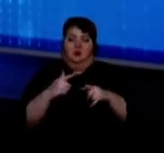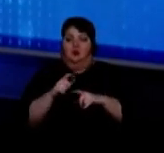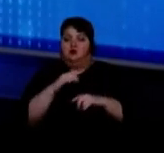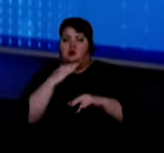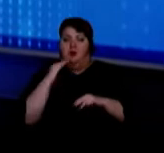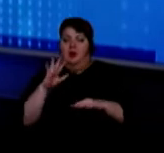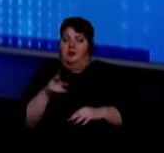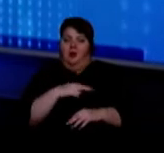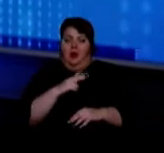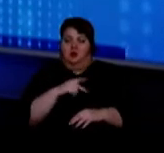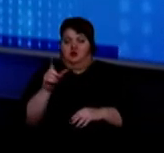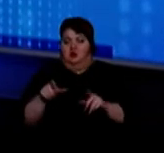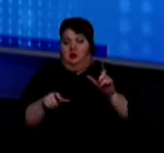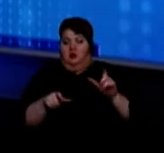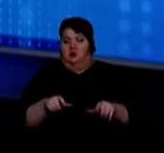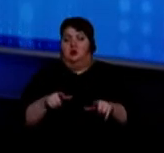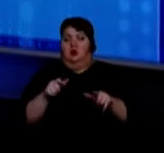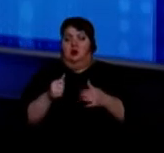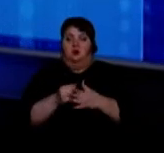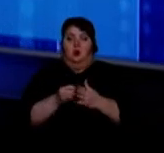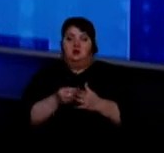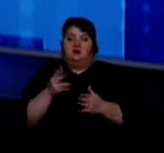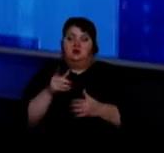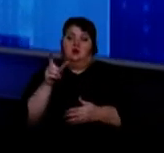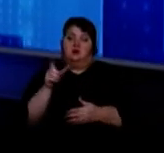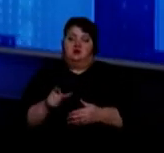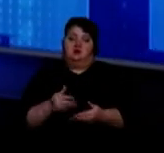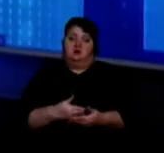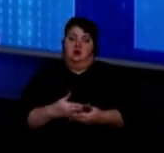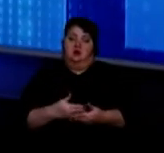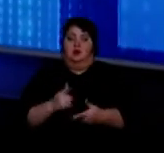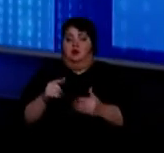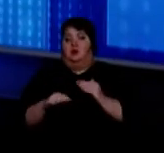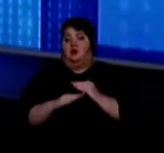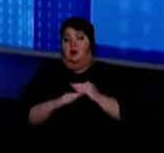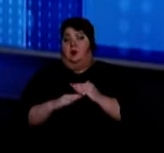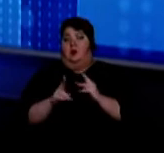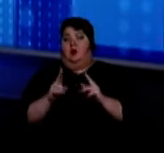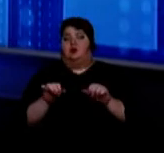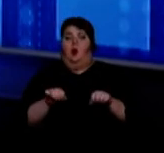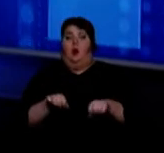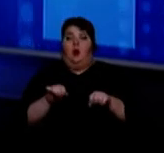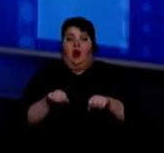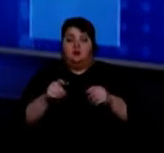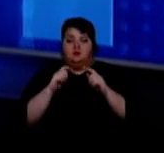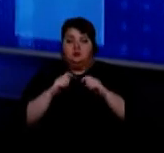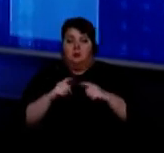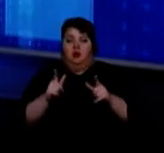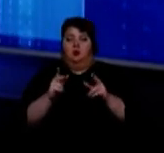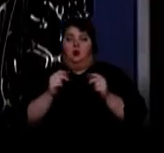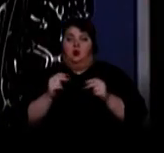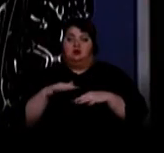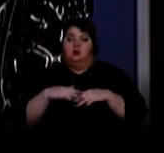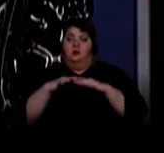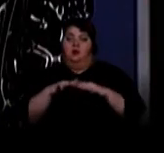багато небайдужих людей до цінності людського життя. І вони допомагають, хто коляскою, хто, можливо, гроші